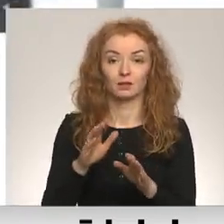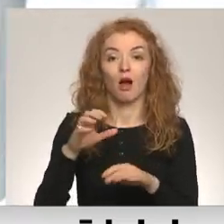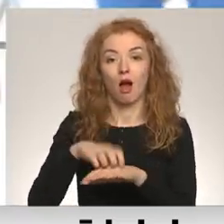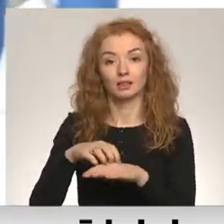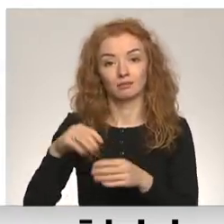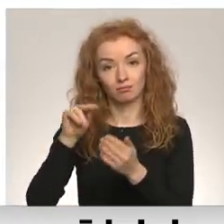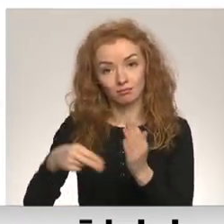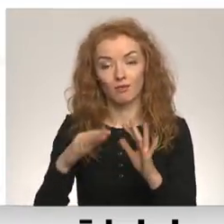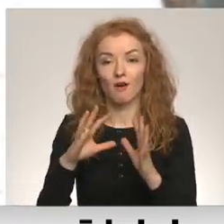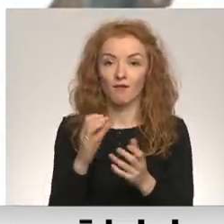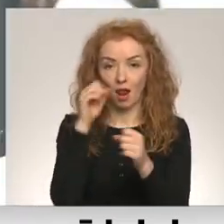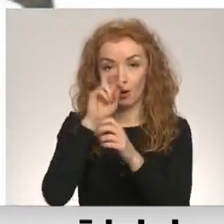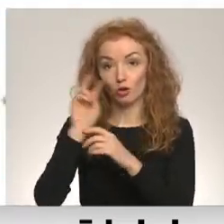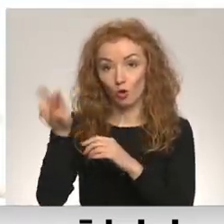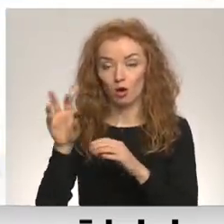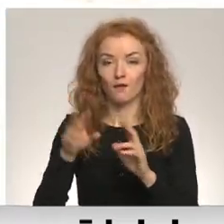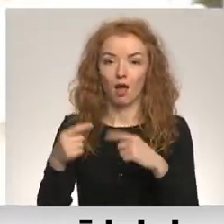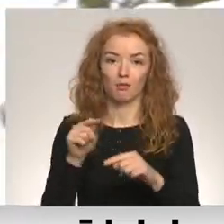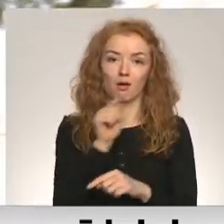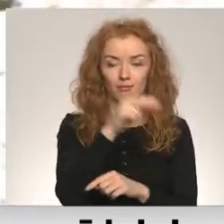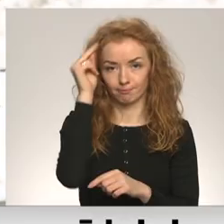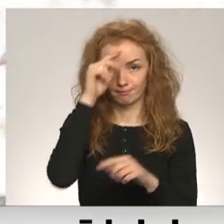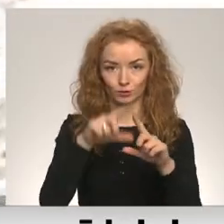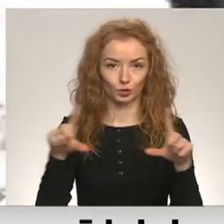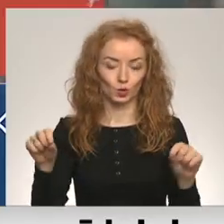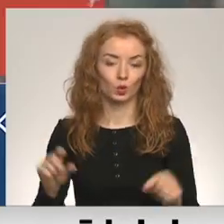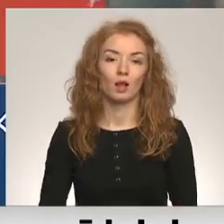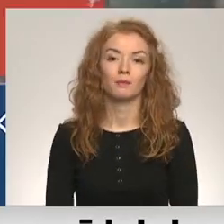drīkst atgriezties izglītības iestādē. Aija Kīnca, Ivans Milovs, Latvijas televīzija.